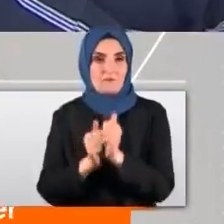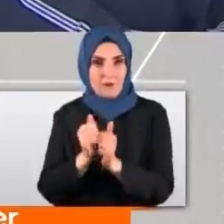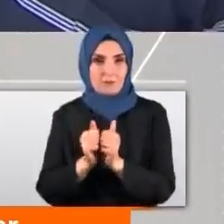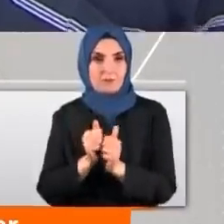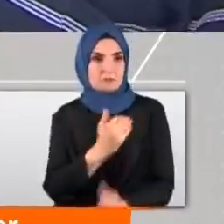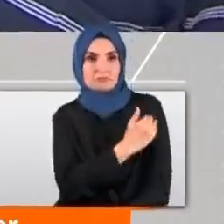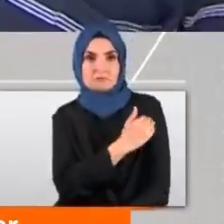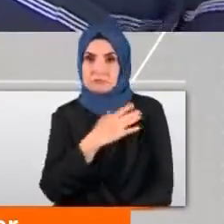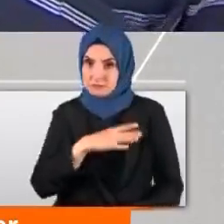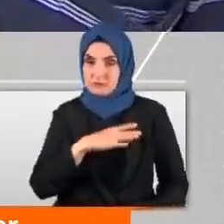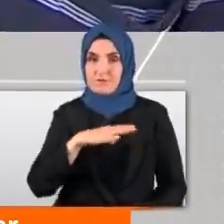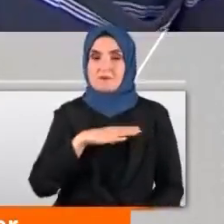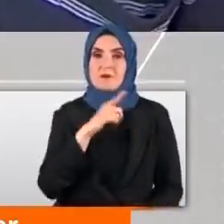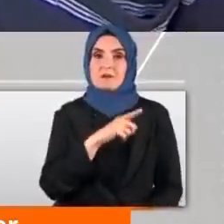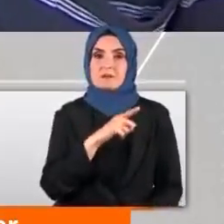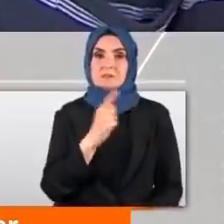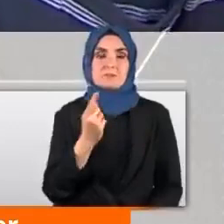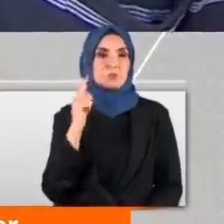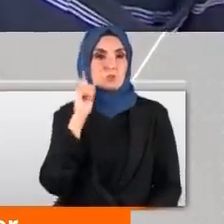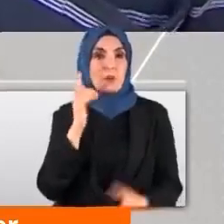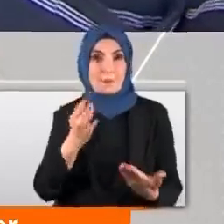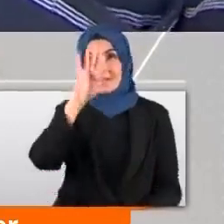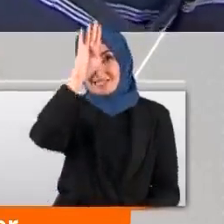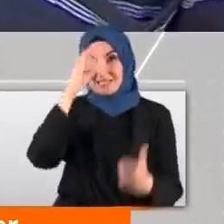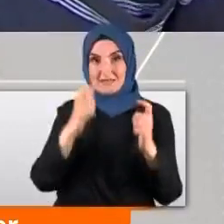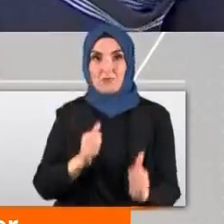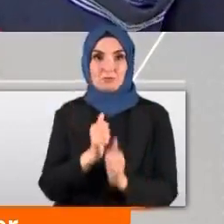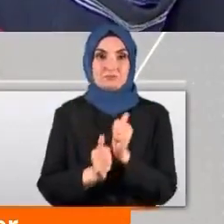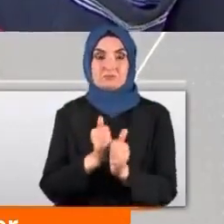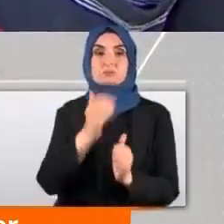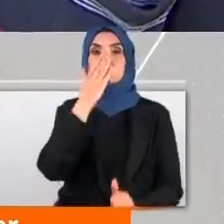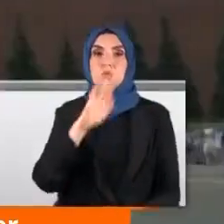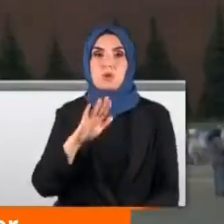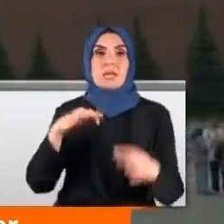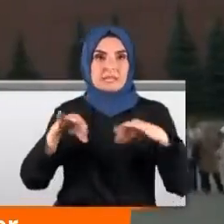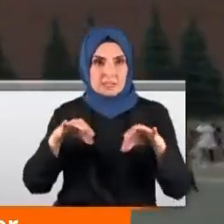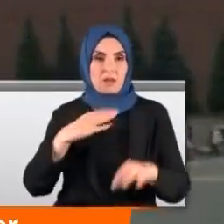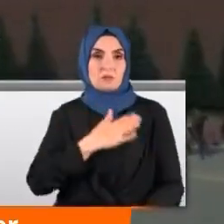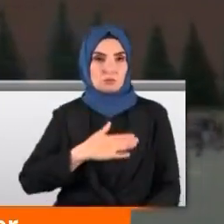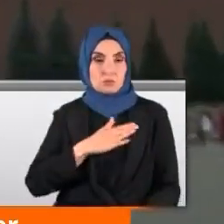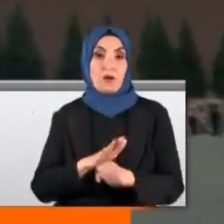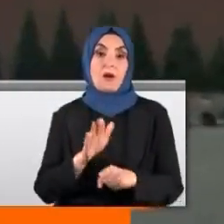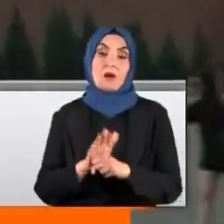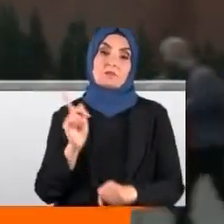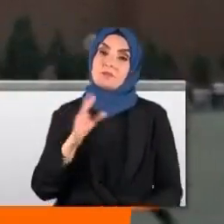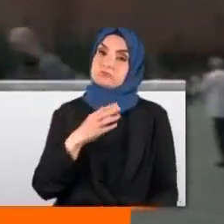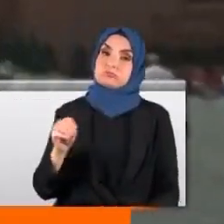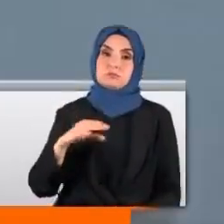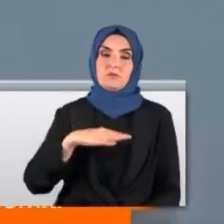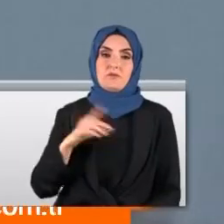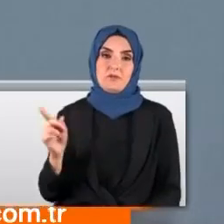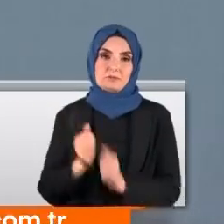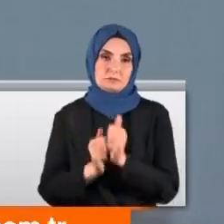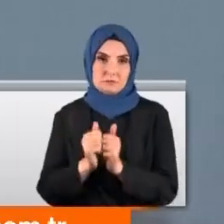öyle bir şey geldi ama İstanbul'da imalat yapan yok. Bu sobalar Eskişehir, Bursa, Kayseri. Rusya-Ukrayna savaşı nedeniyle uygulanan